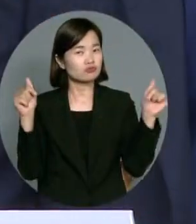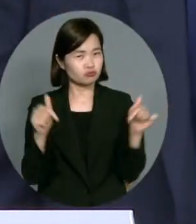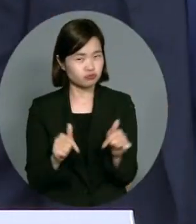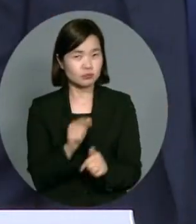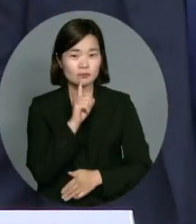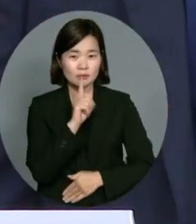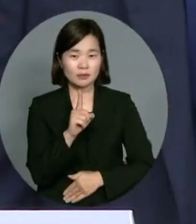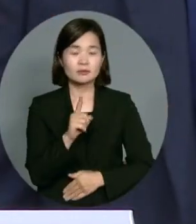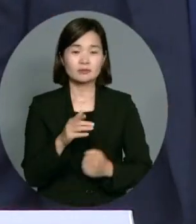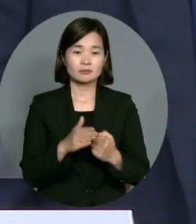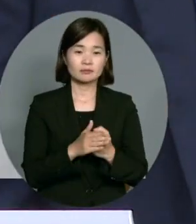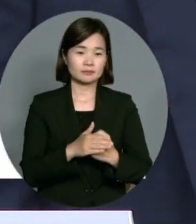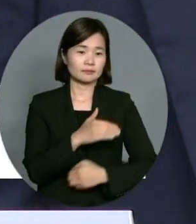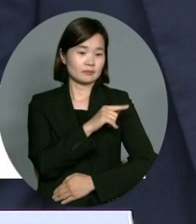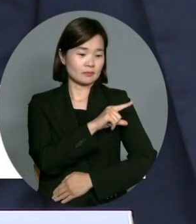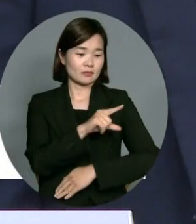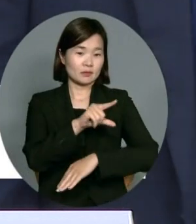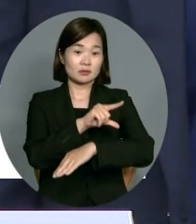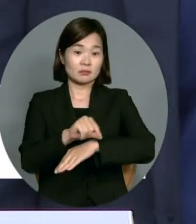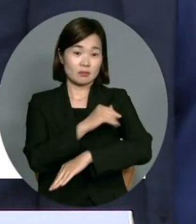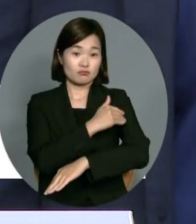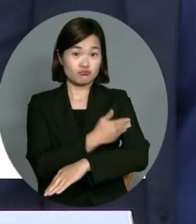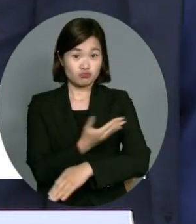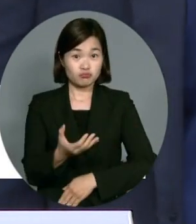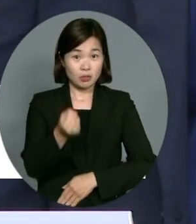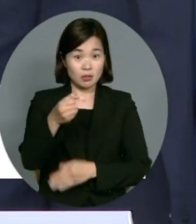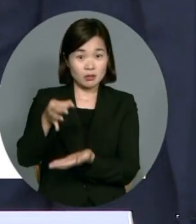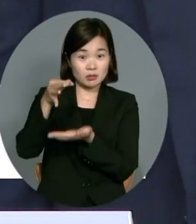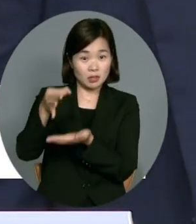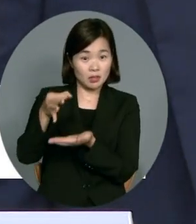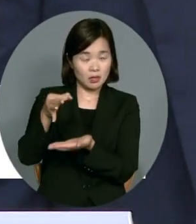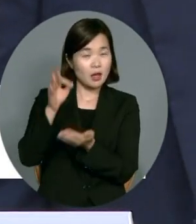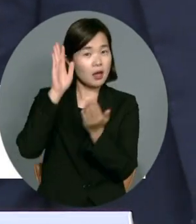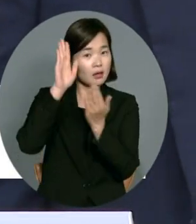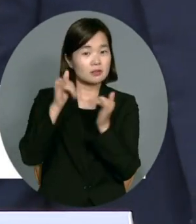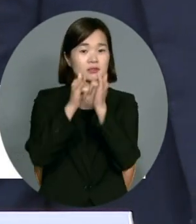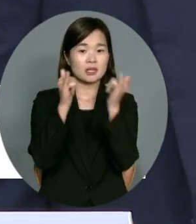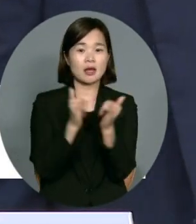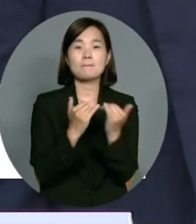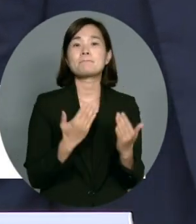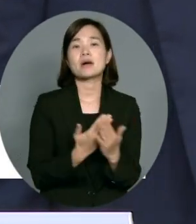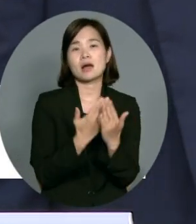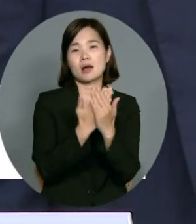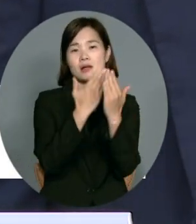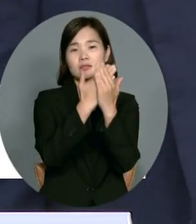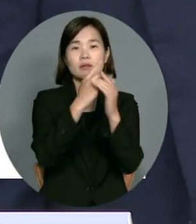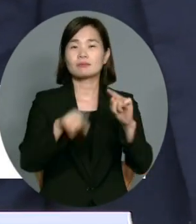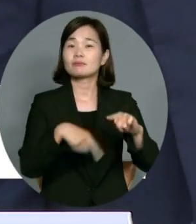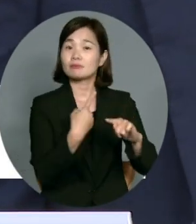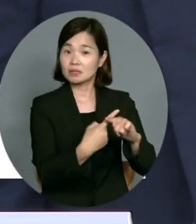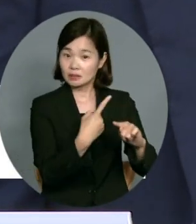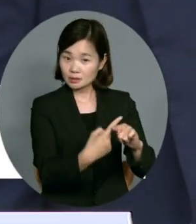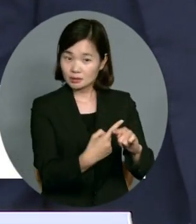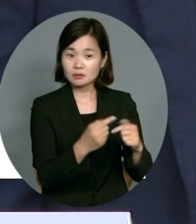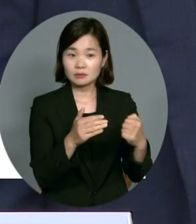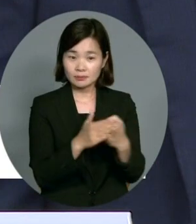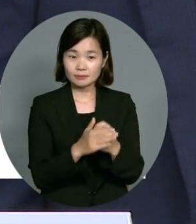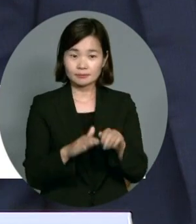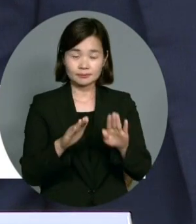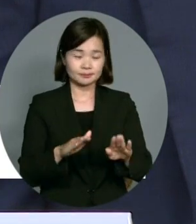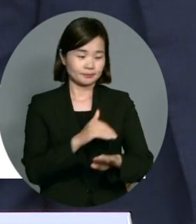따라서 분권이 갖춘 우리 사회의 지속 가능한 발전이라고 할 수 있습니다.